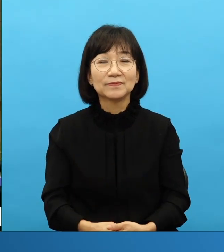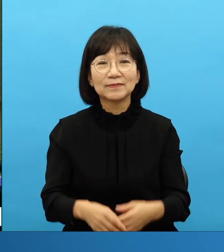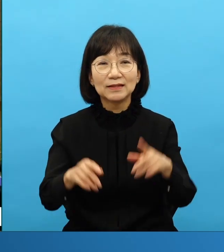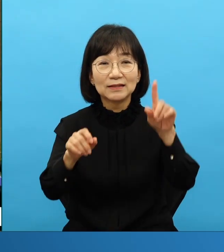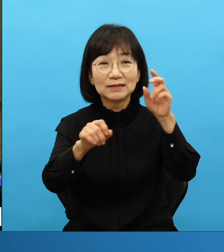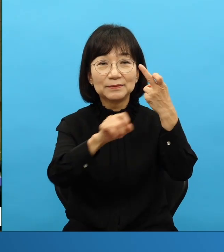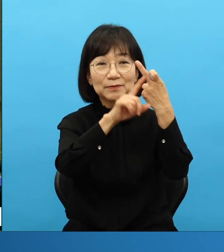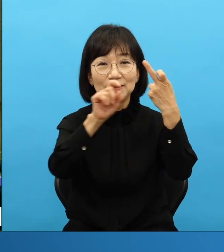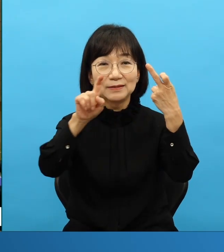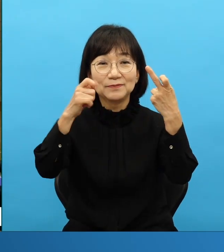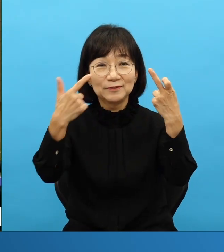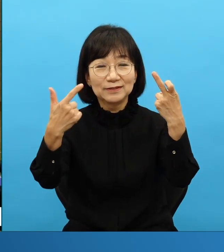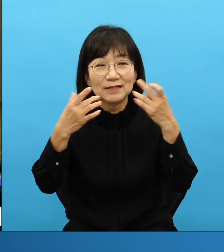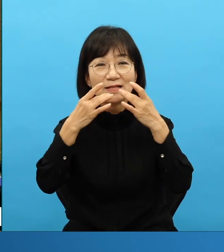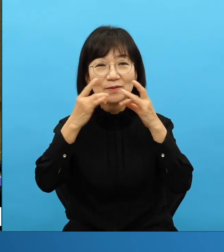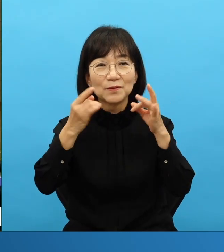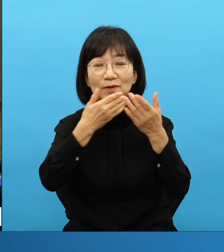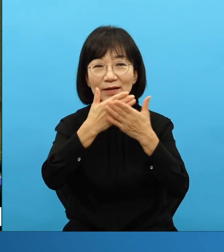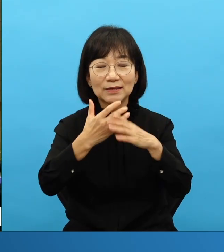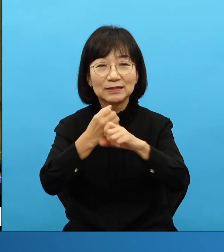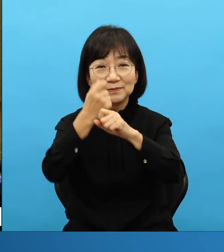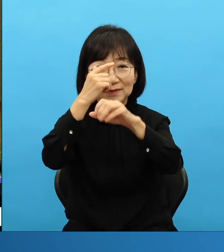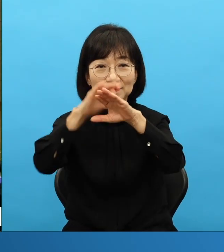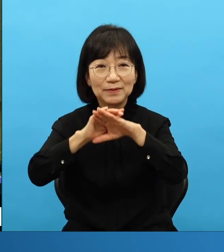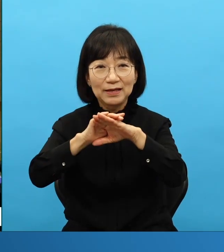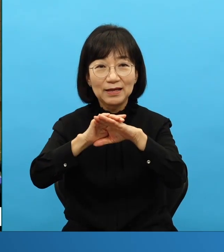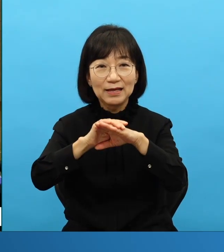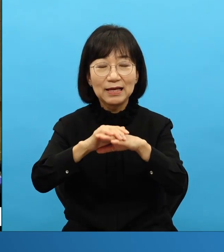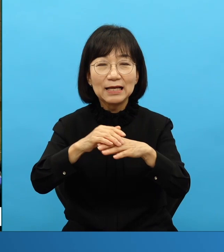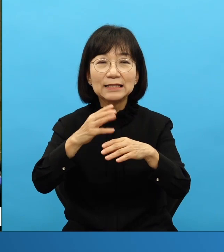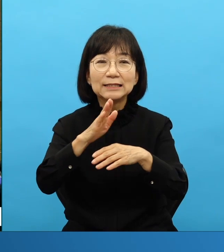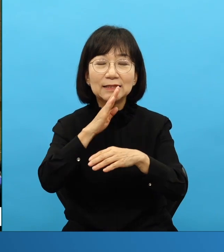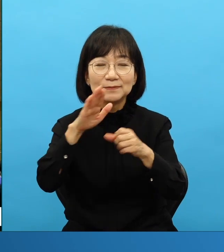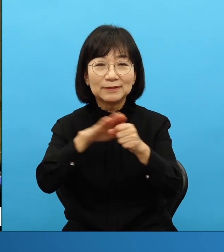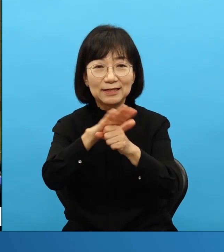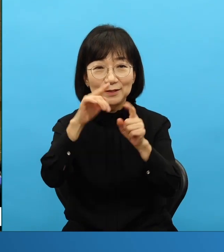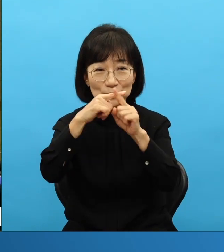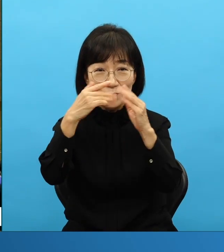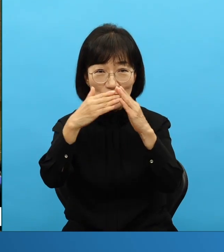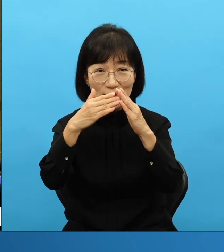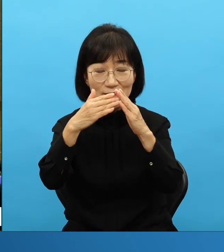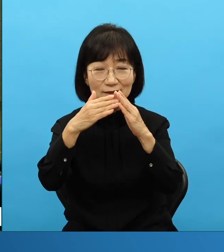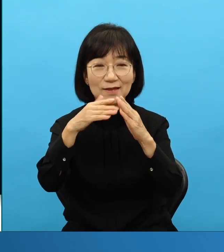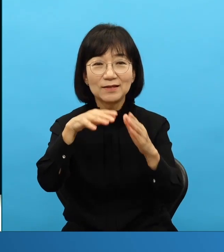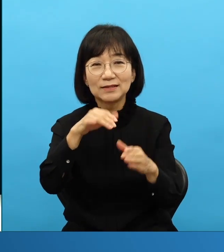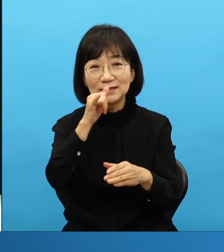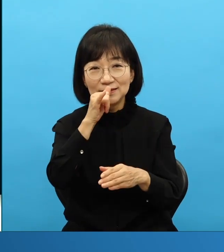16일 토요 핵심 예배는 강남지회 중심으로 참사랑교회에서 열립니다.